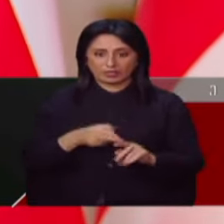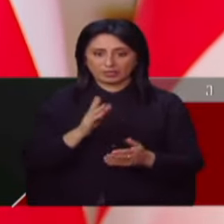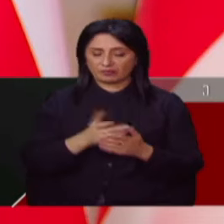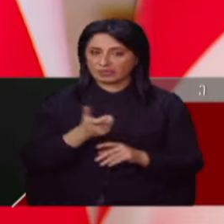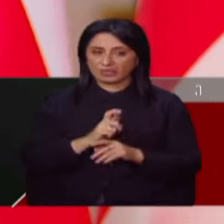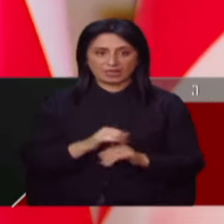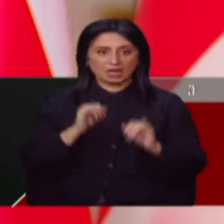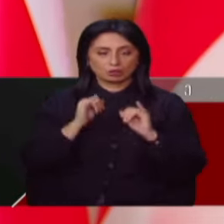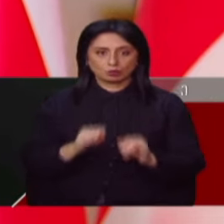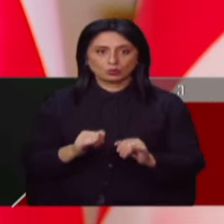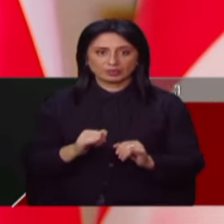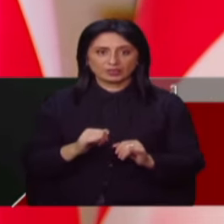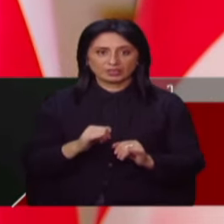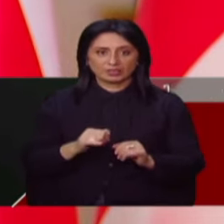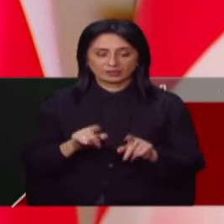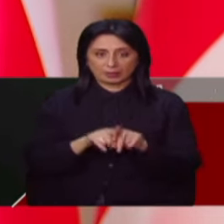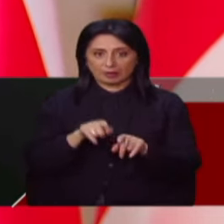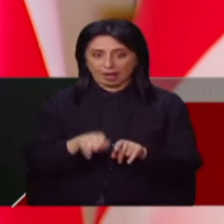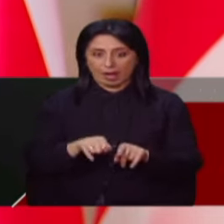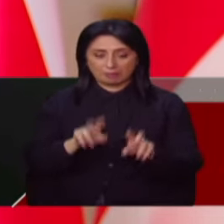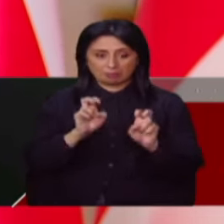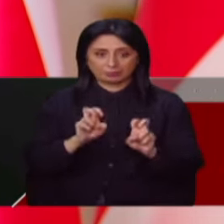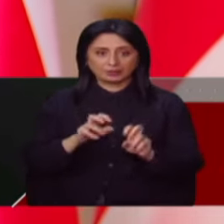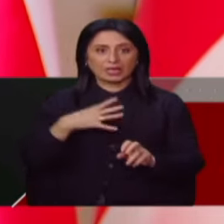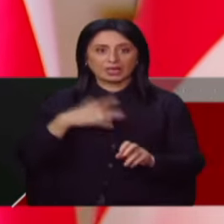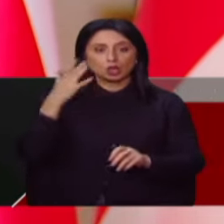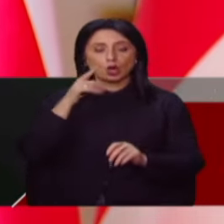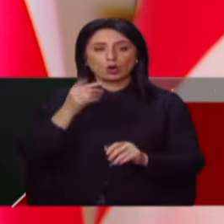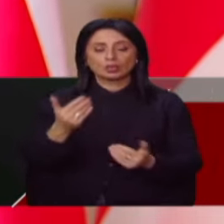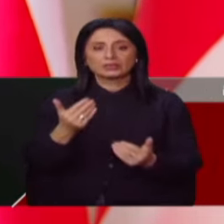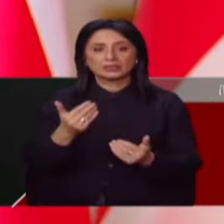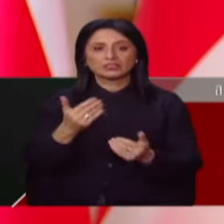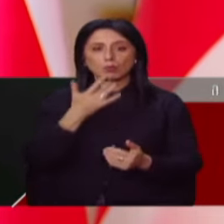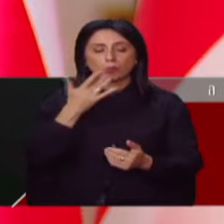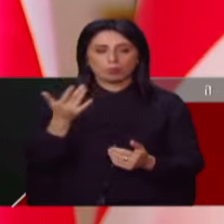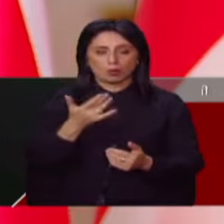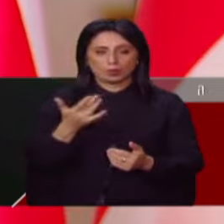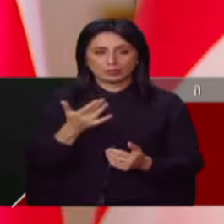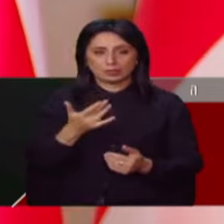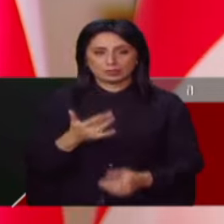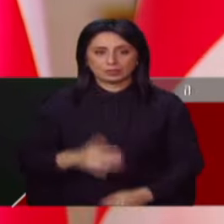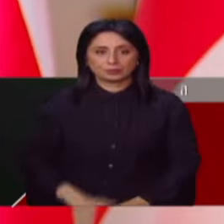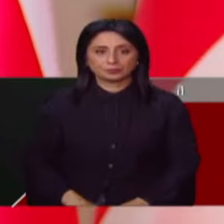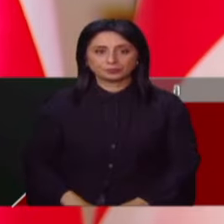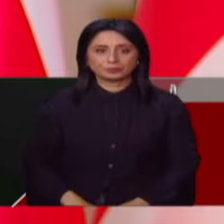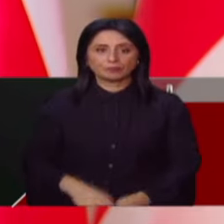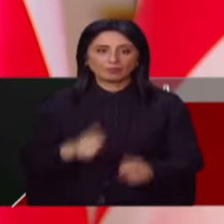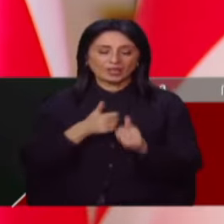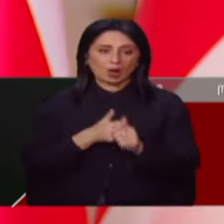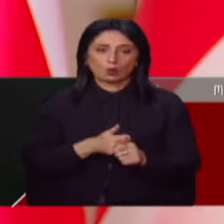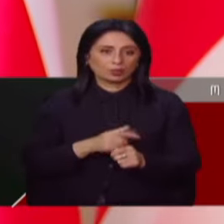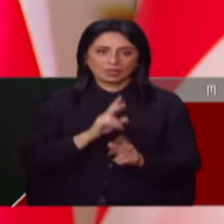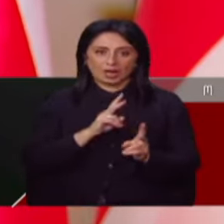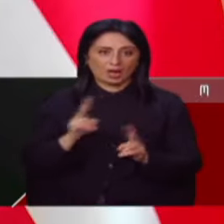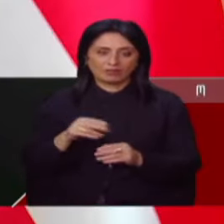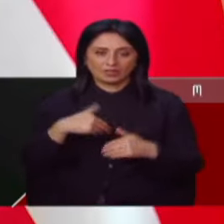არის ძალიან ცუდი ტენდენცია და ამ ტენდენციაში ქართული ოცნების პოლიტიკის აყოლას ნამდვილად